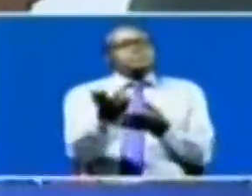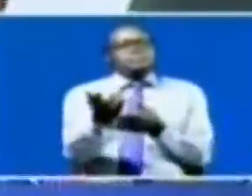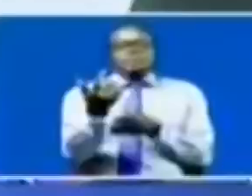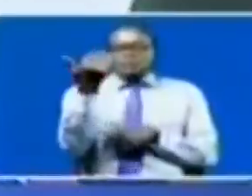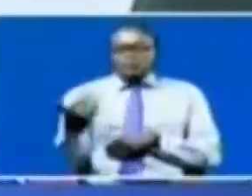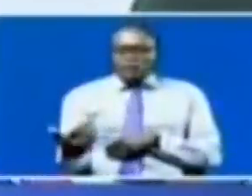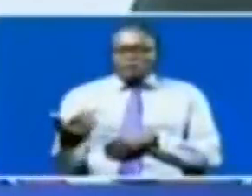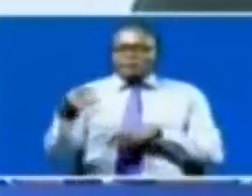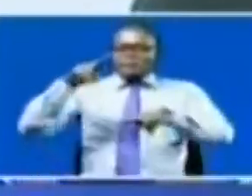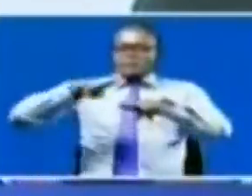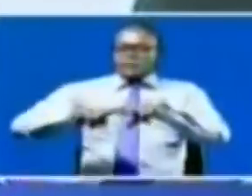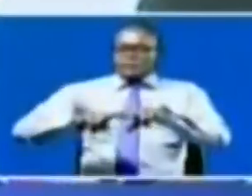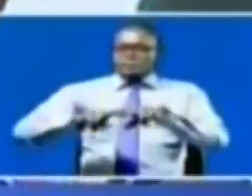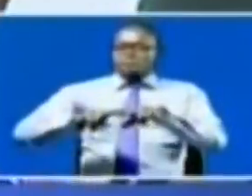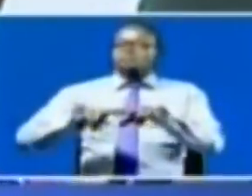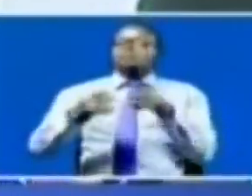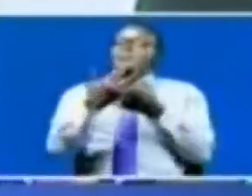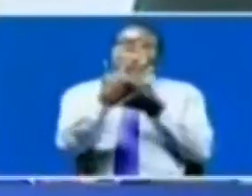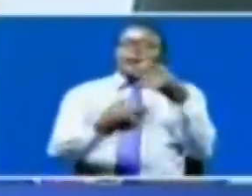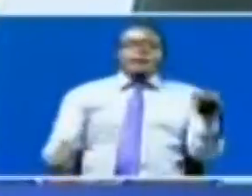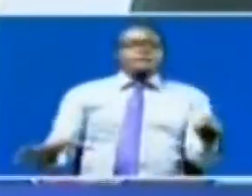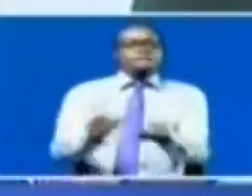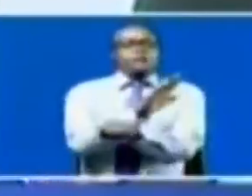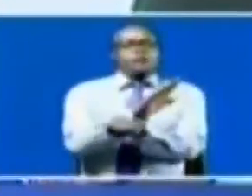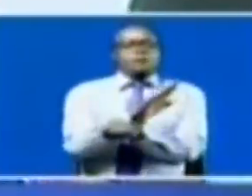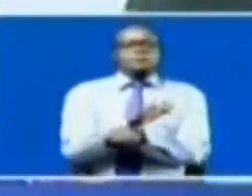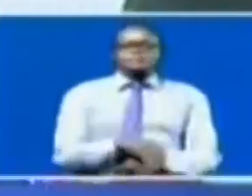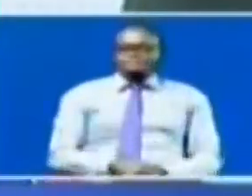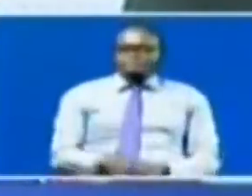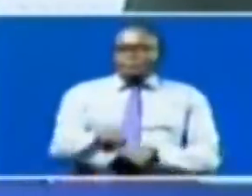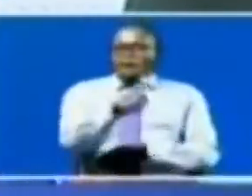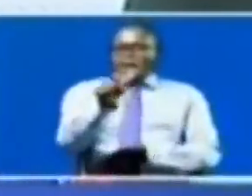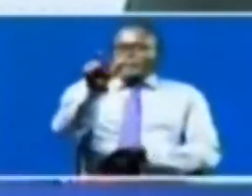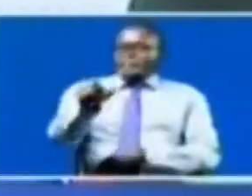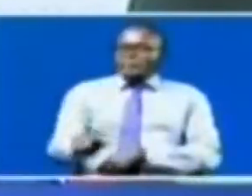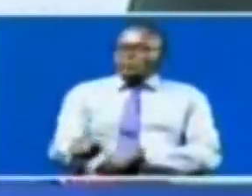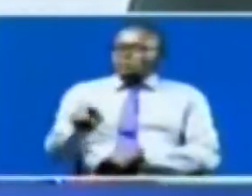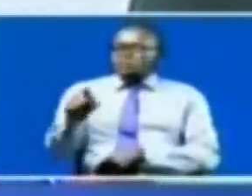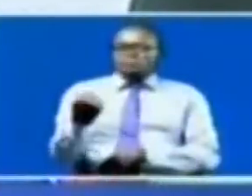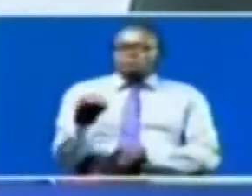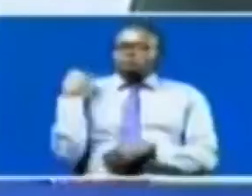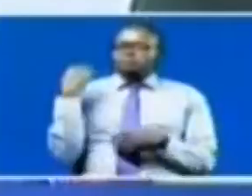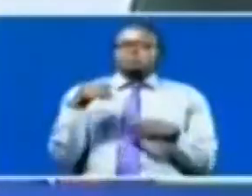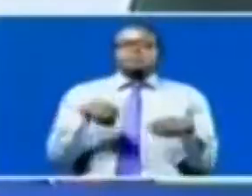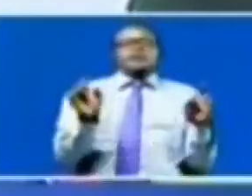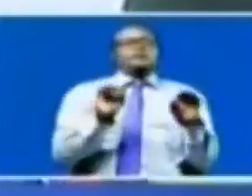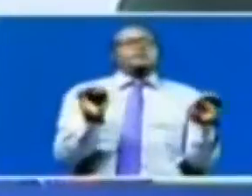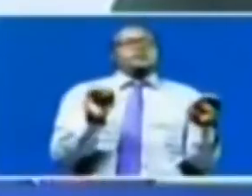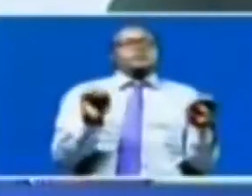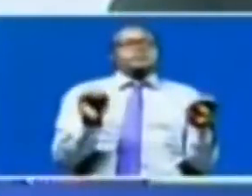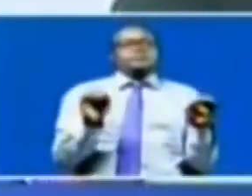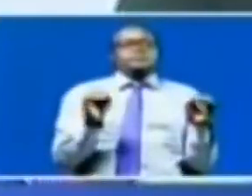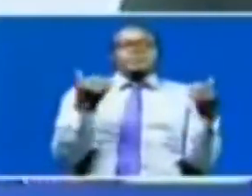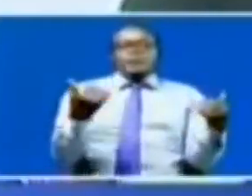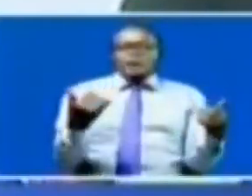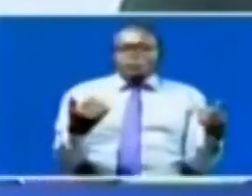imejaa, imetendwa mabaya. Sasa huyo mwingine naye nyamanya anjielewi, wote